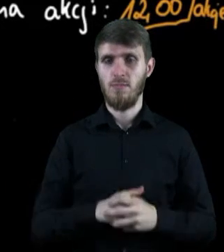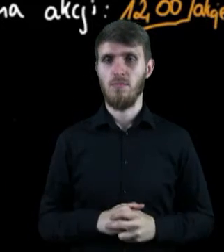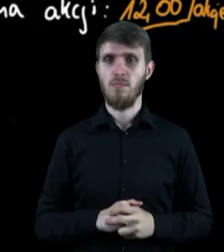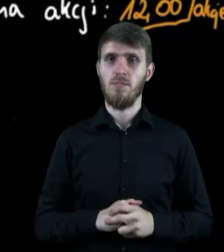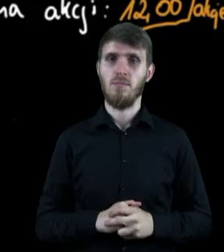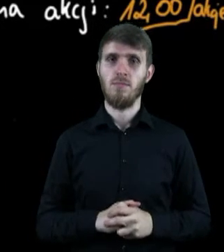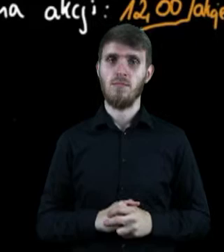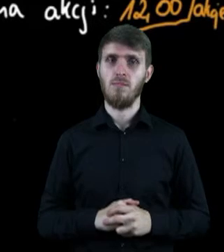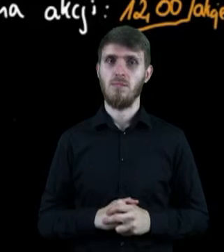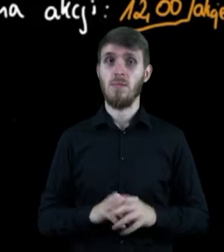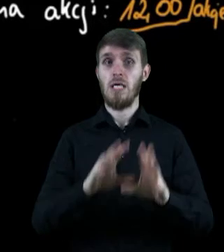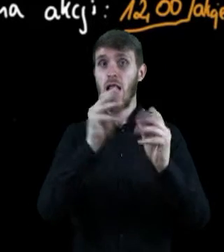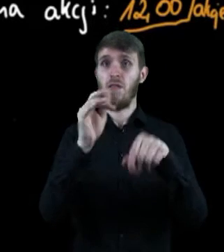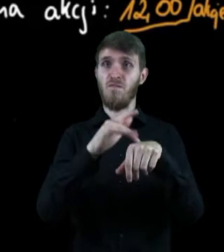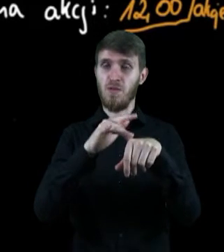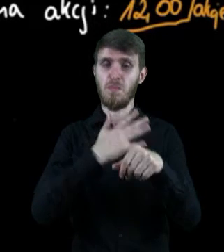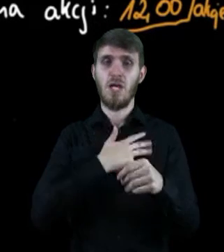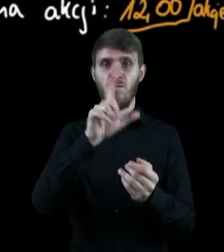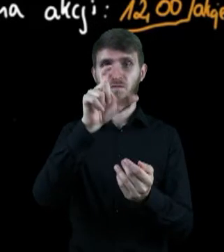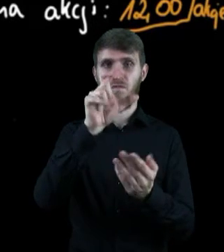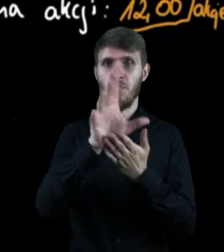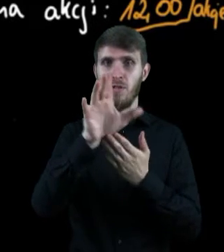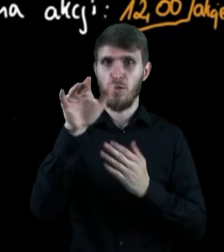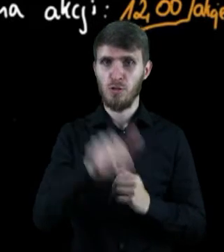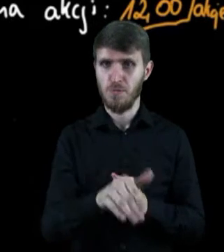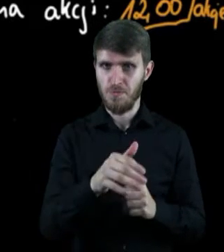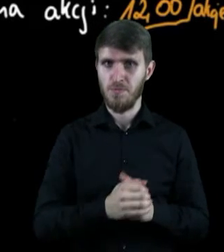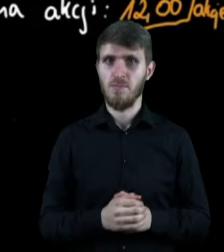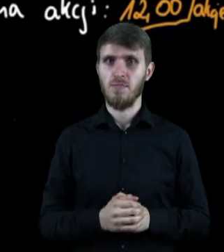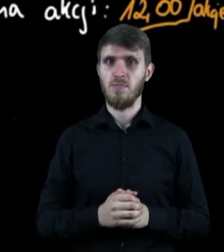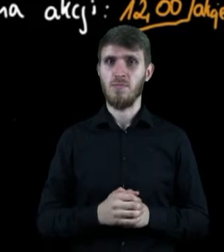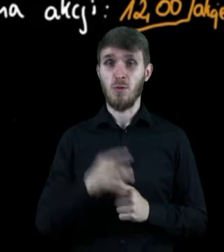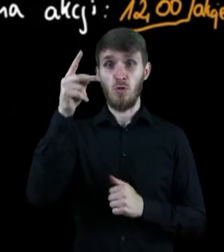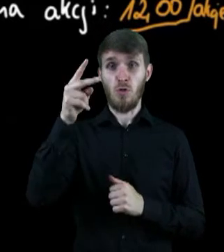akcji. Czyli